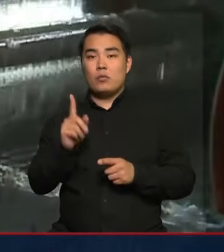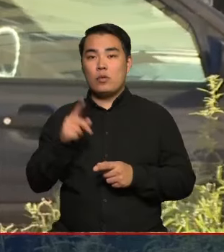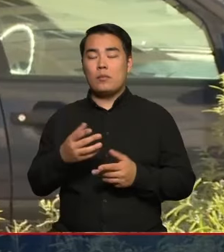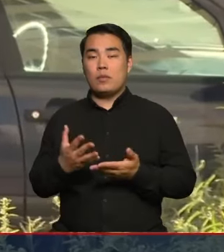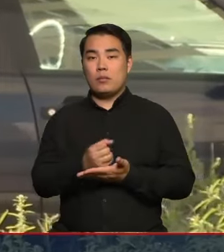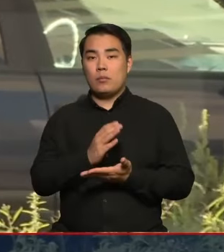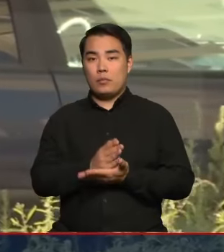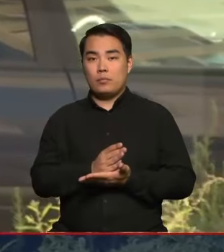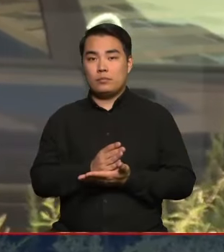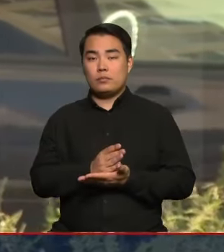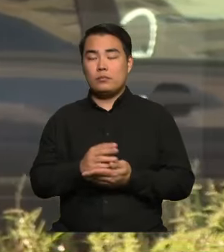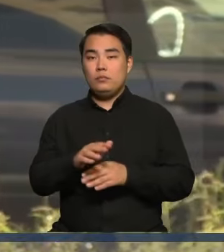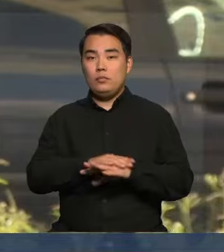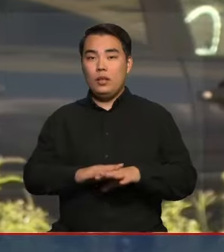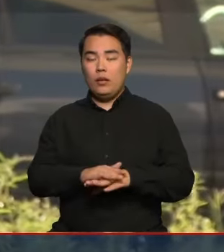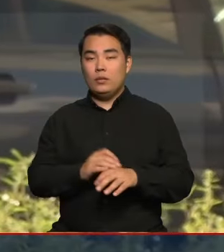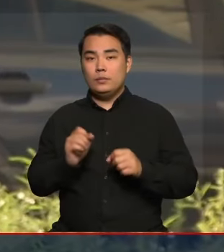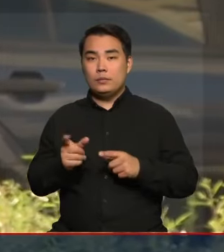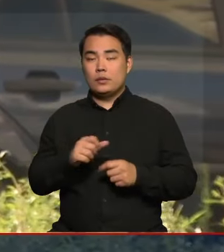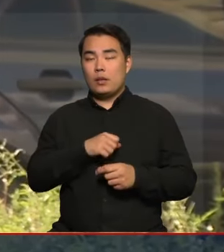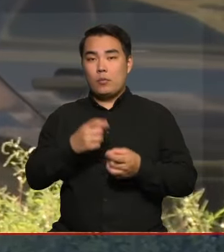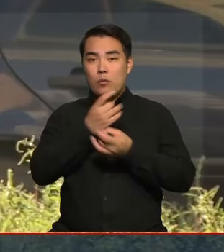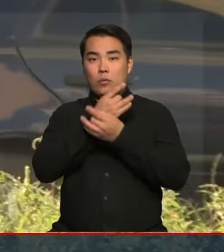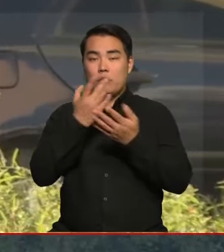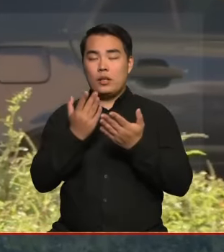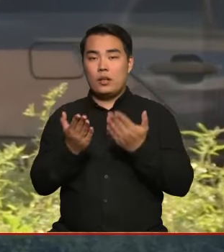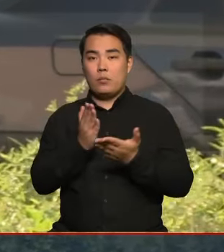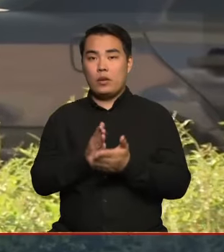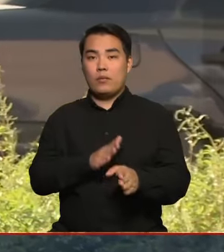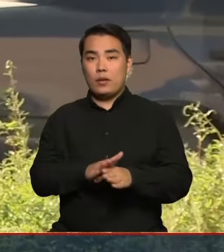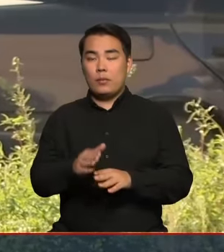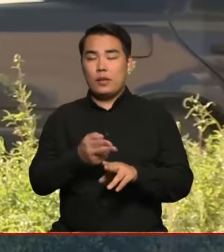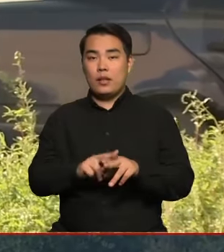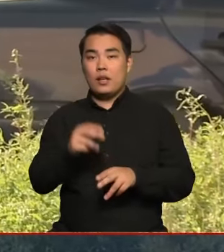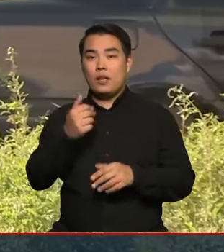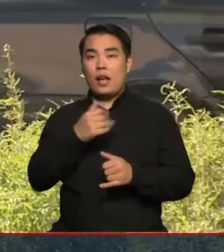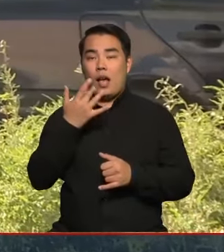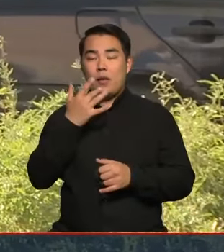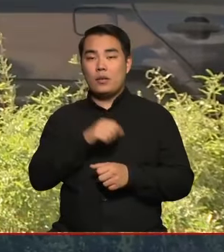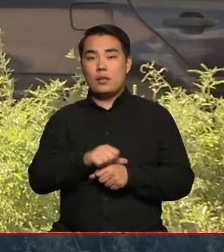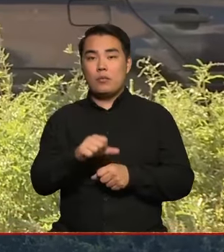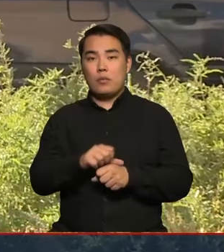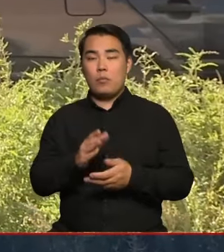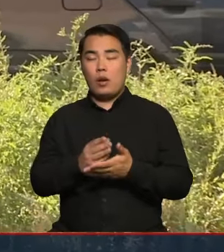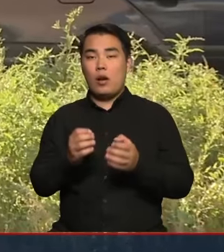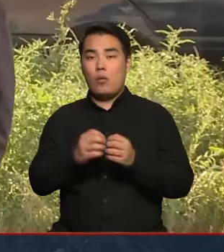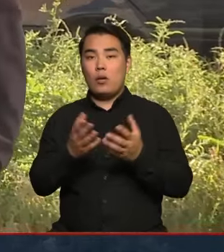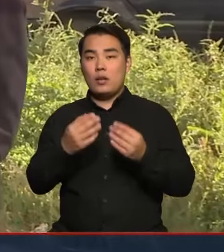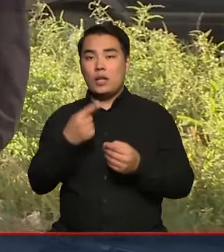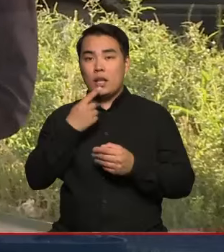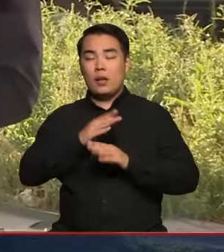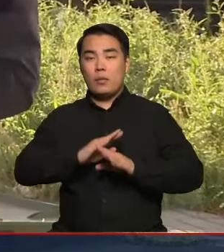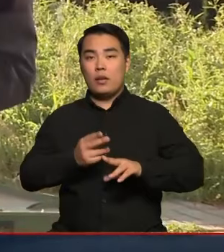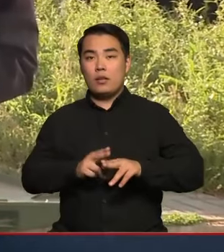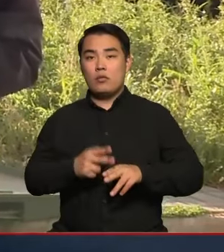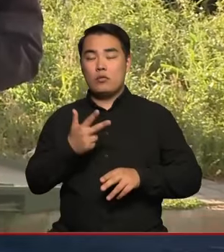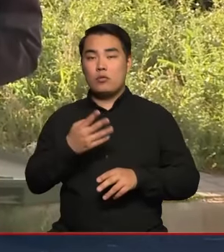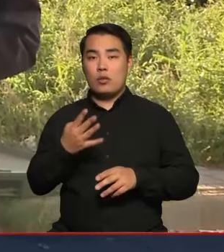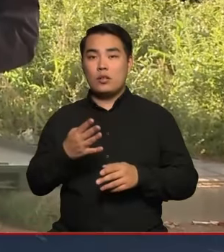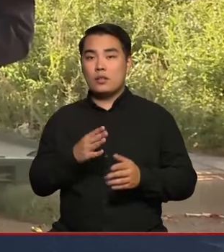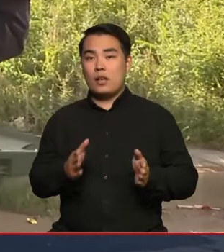жүрміз. Халықтың қоқыс тастау мәдениеті қалыптасса, сұрыптау орталықтары да керек болмас еді. Ал ол күннің алыс екенін 3-4 жәшіктен ақ